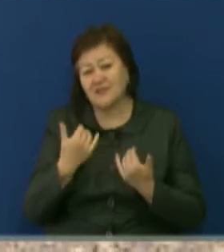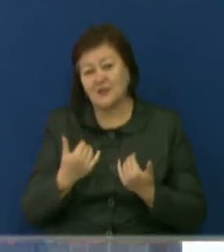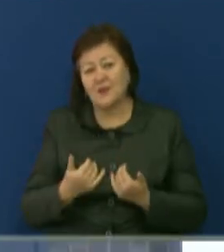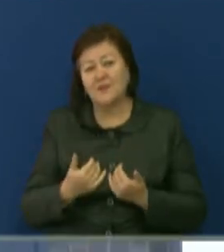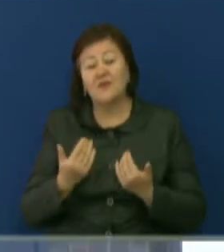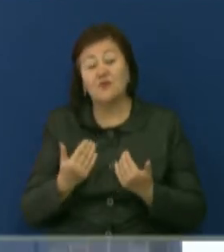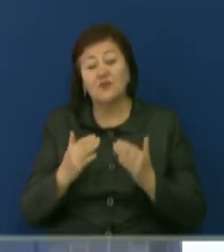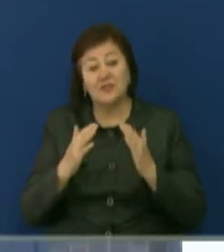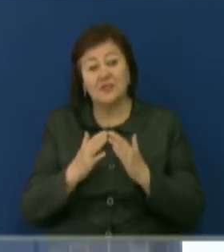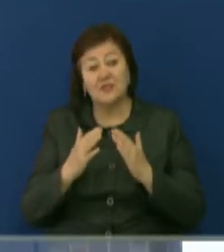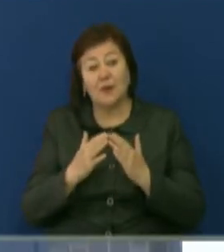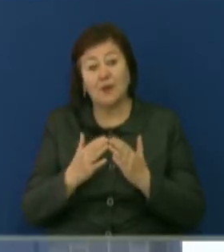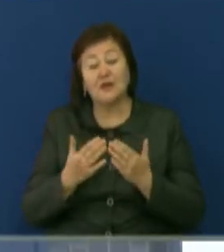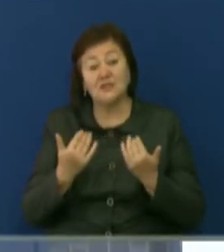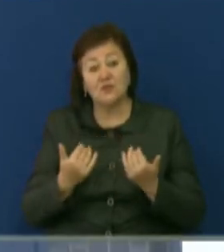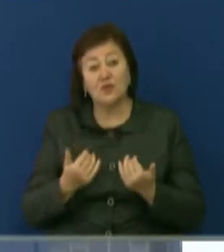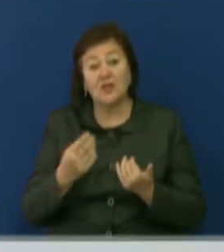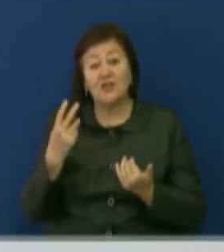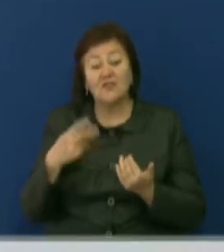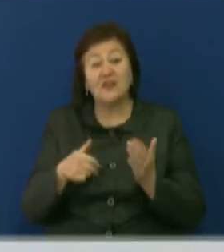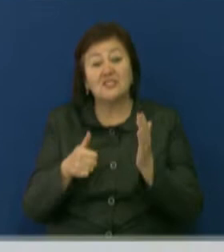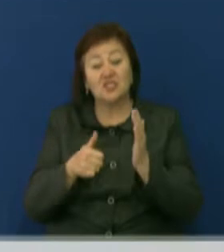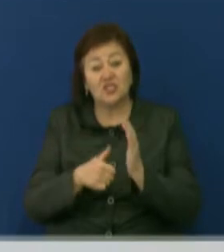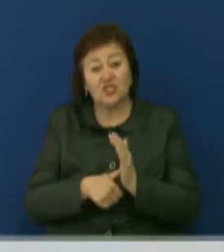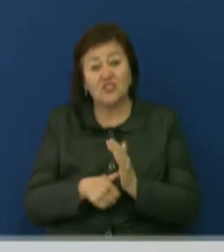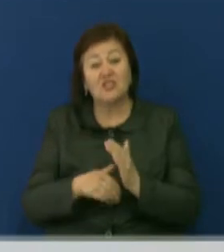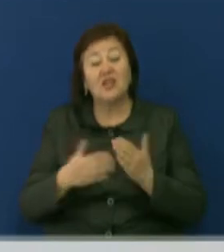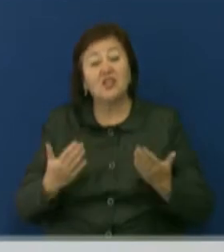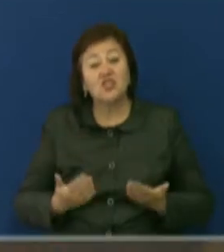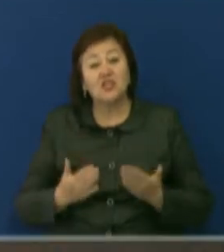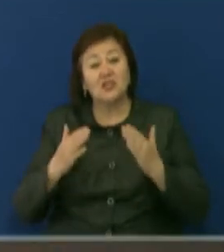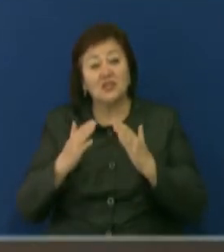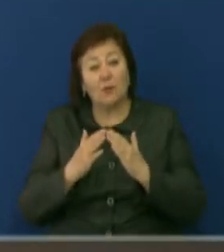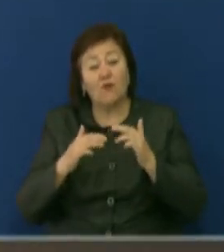сол ғимараттар бүгінгі күні 26 тұрғын үй салынып пайдалануға берілді.